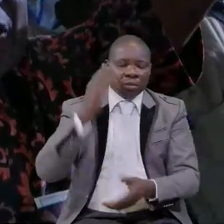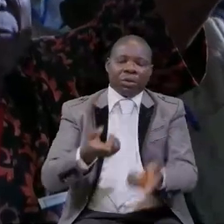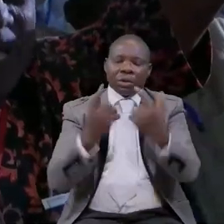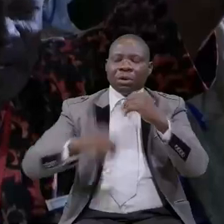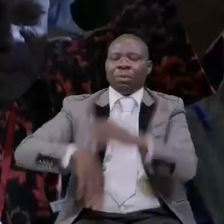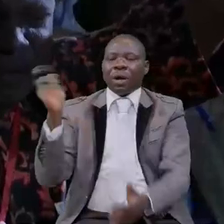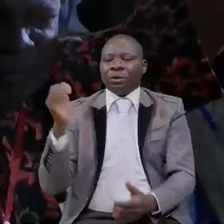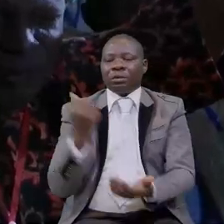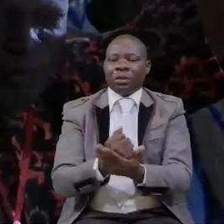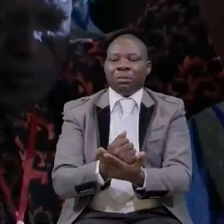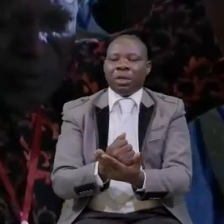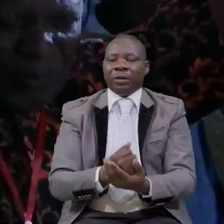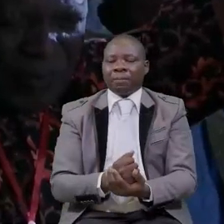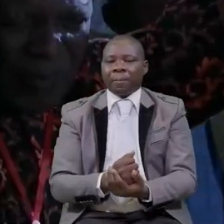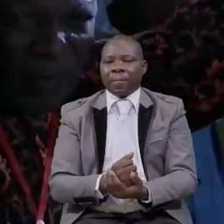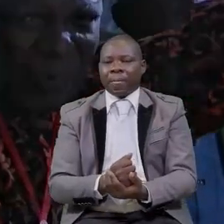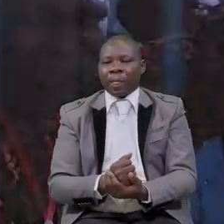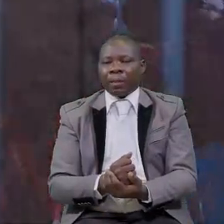sortir.